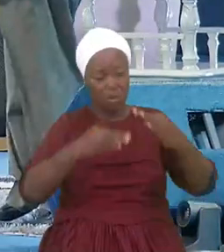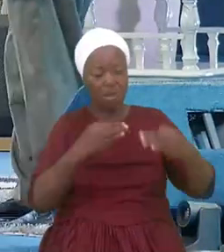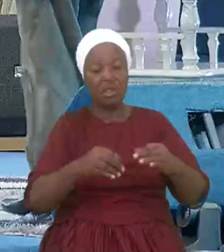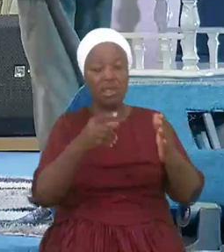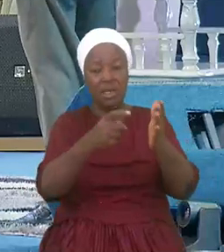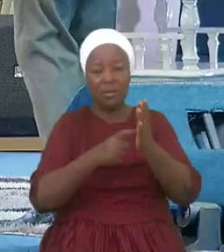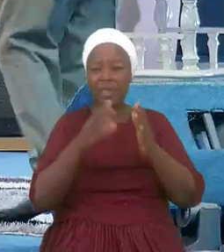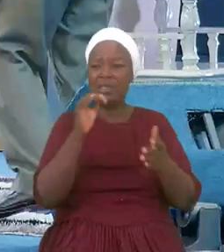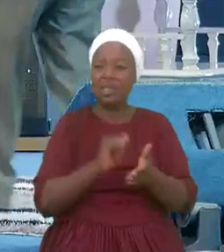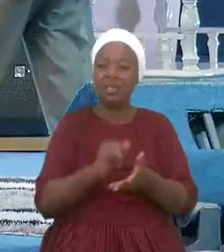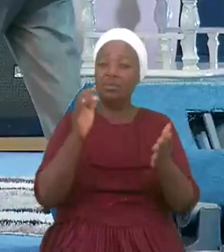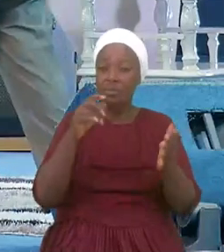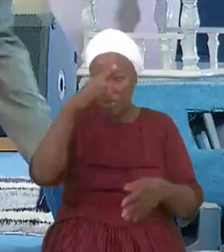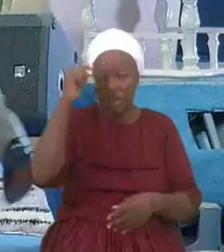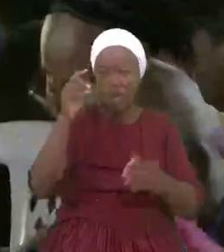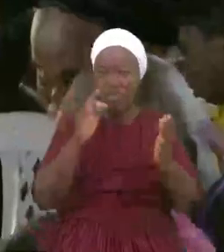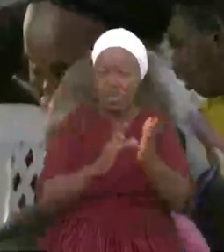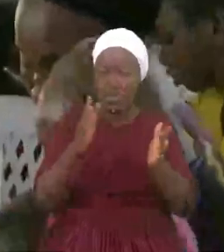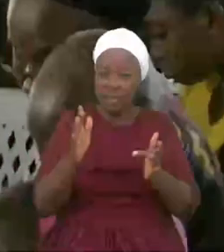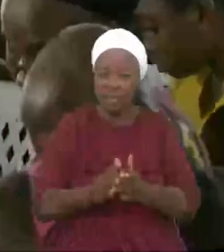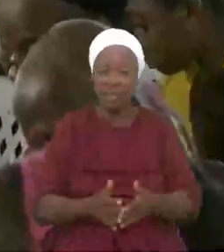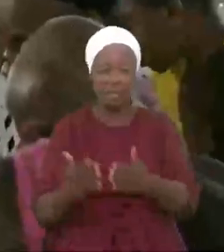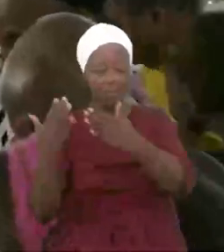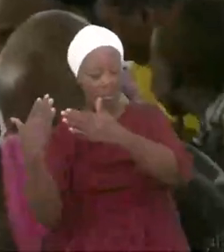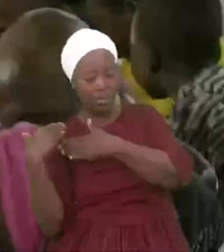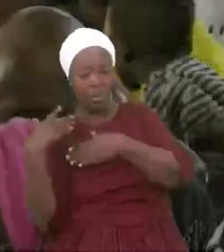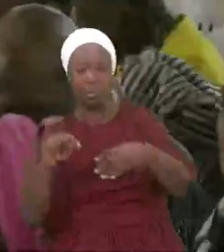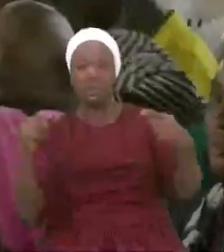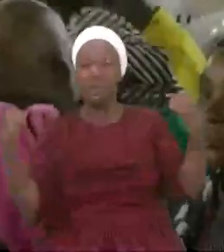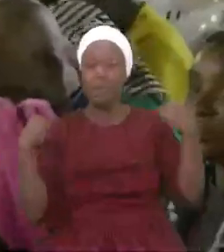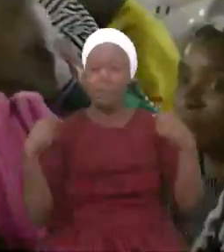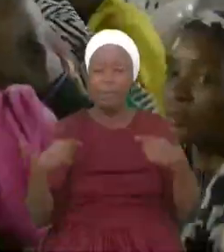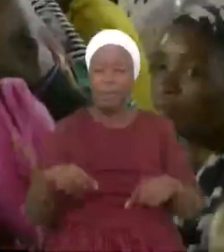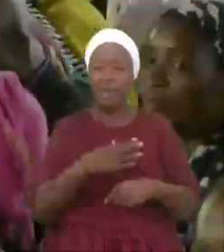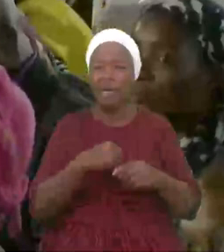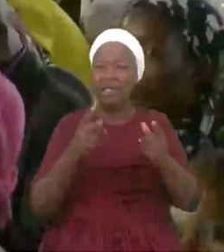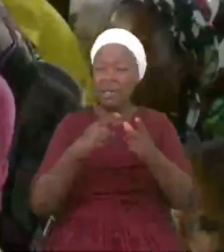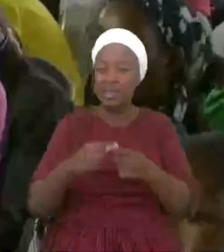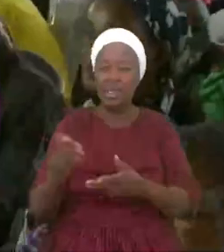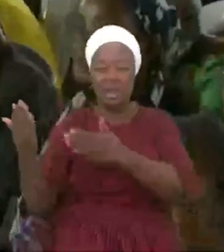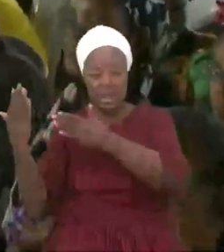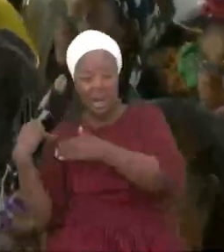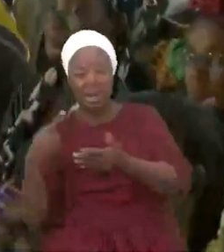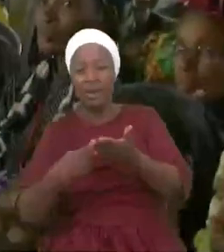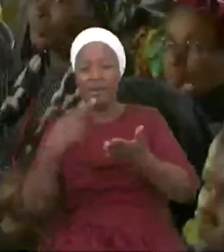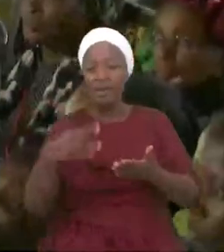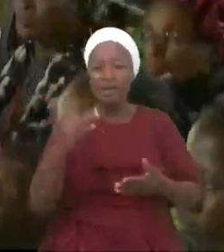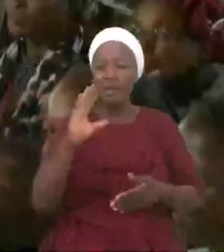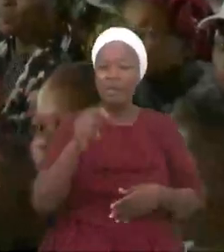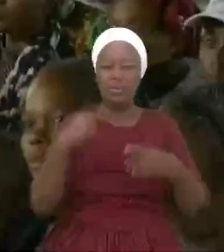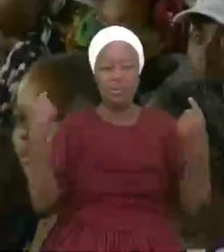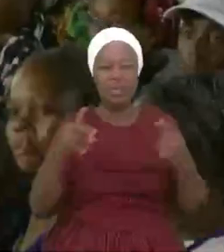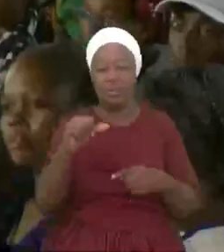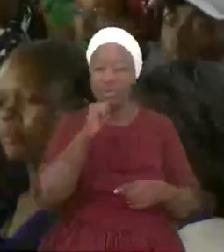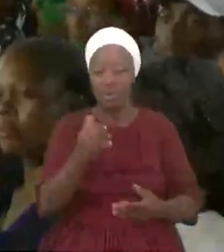pour les prêcher que Jésus a porté pour toi parce que Jésus a porté les douleurs